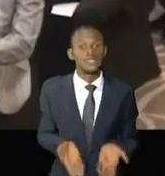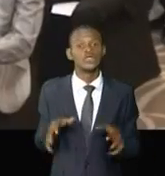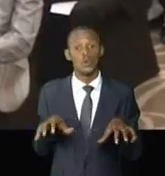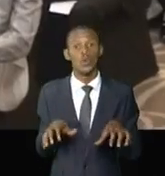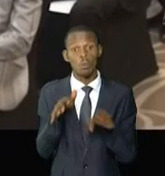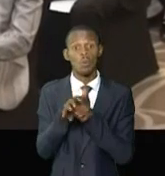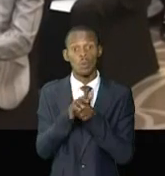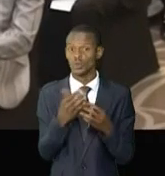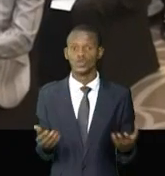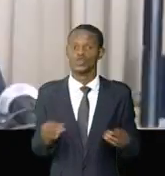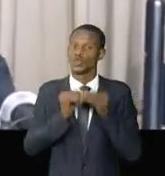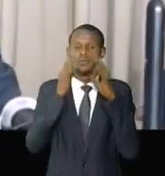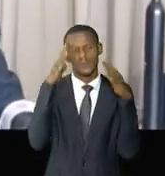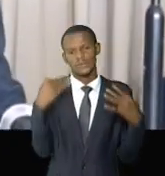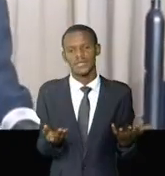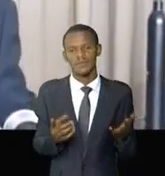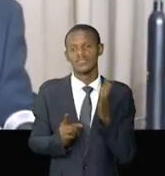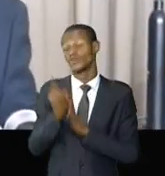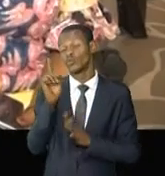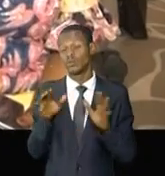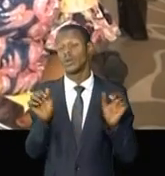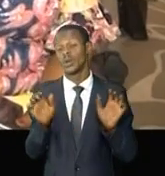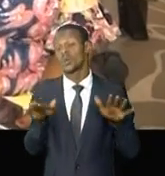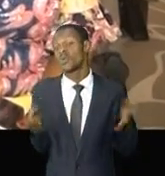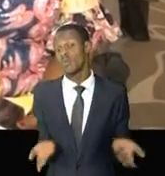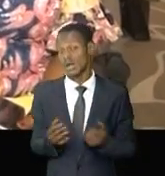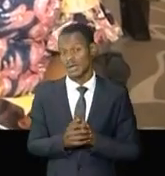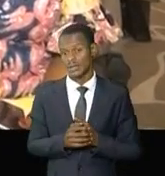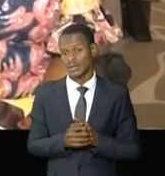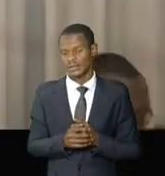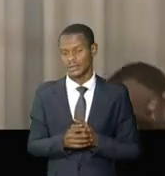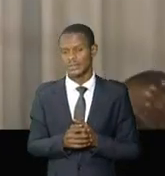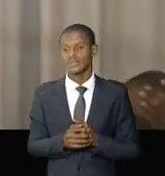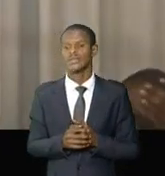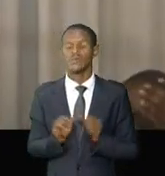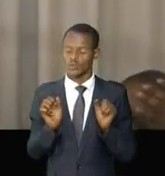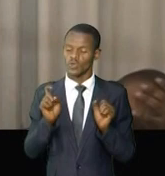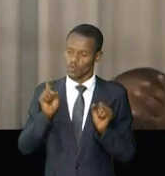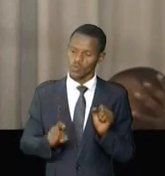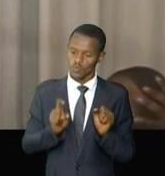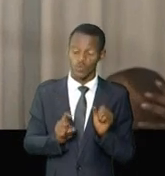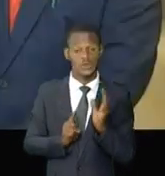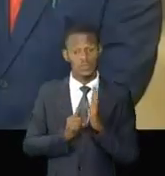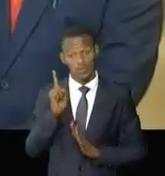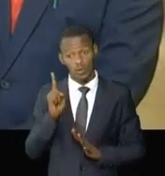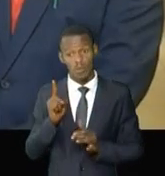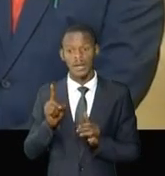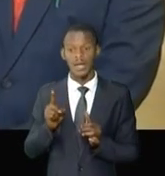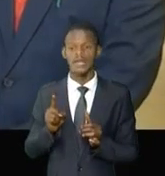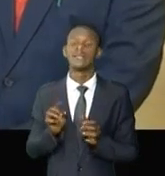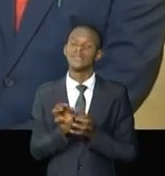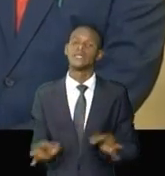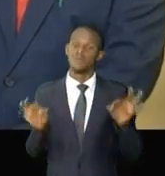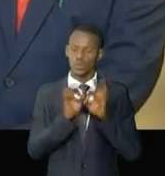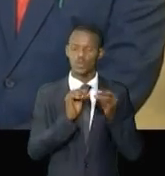développement. C'est comme si on prenait un bateau ici et nous savons que nous devons accoster